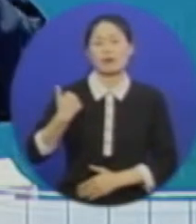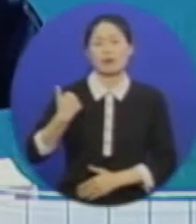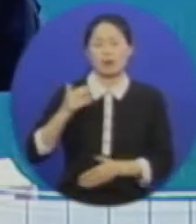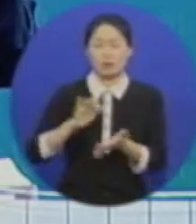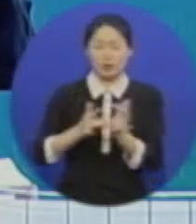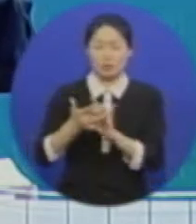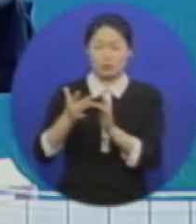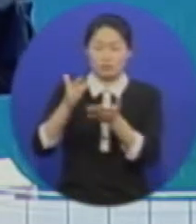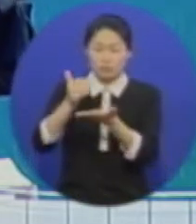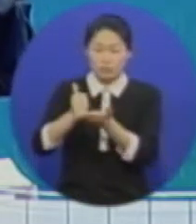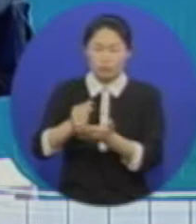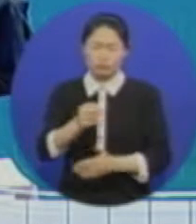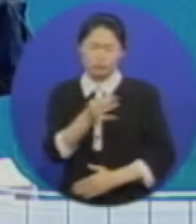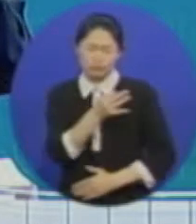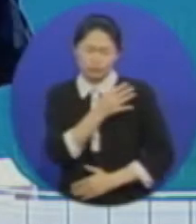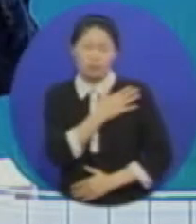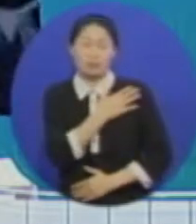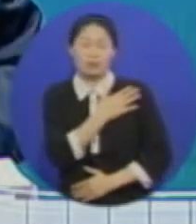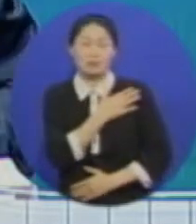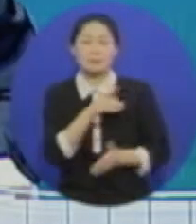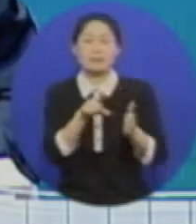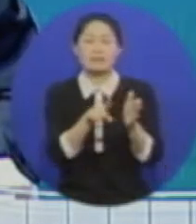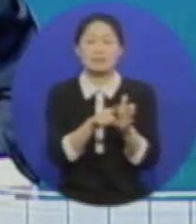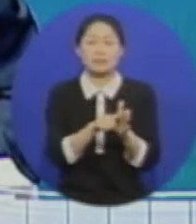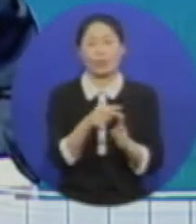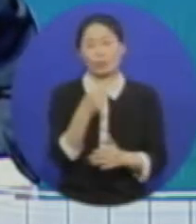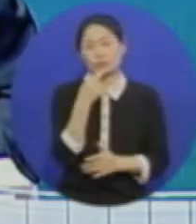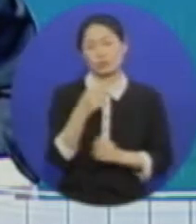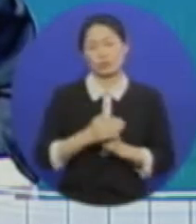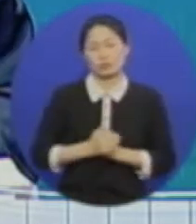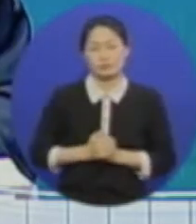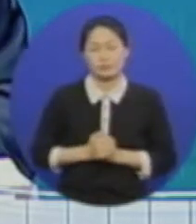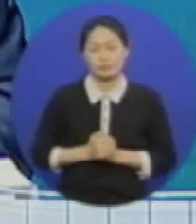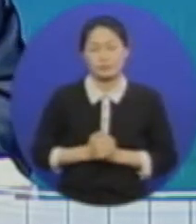믿고 정말 부 유해진 그런 믿음이 없어요